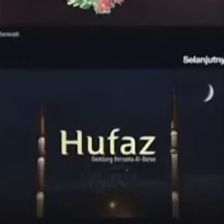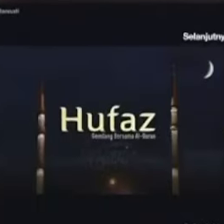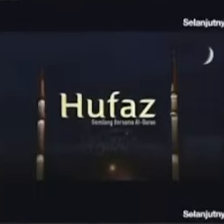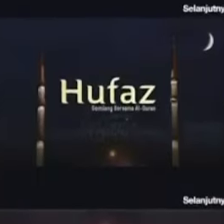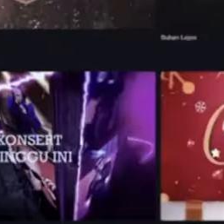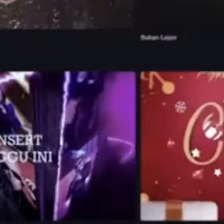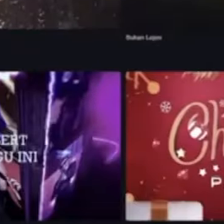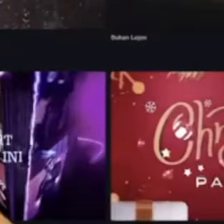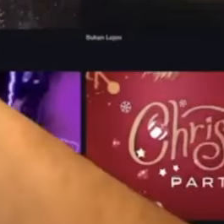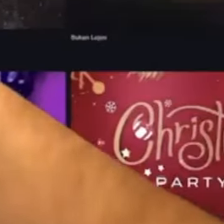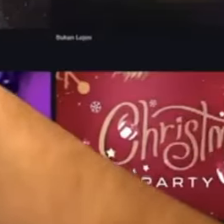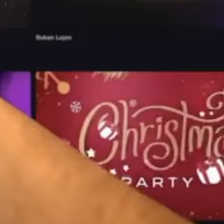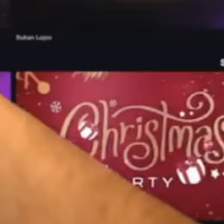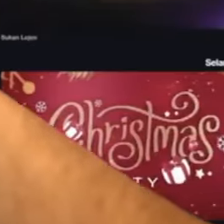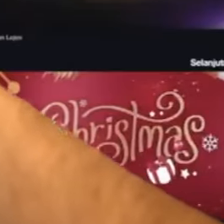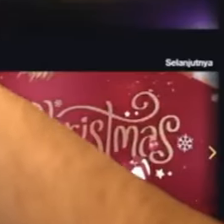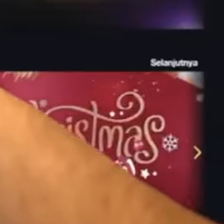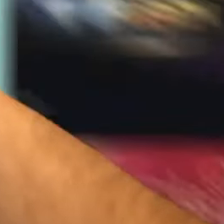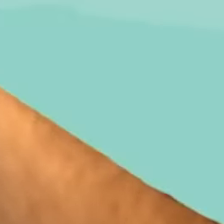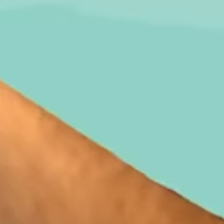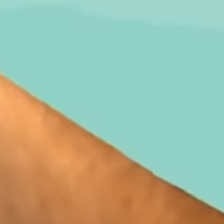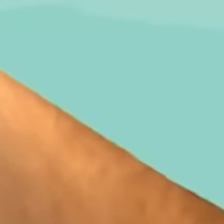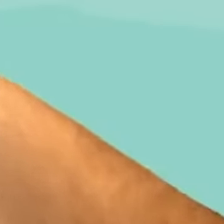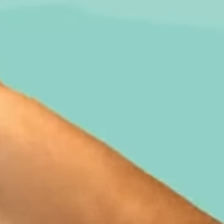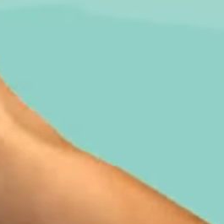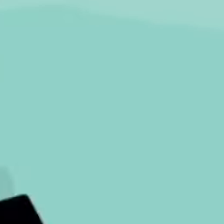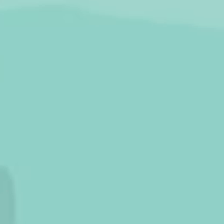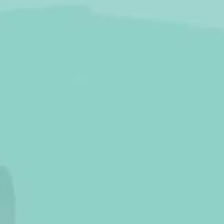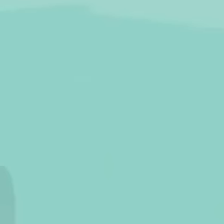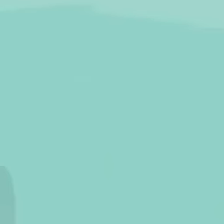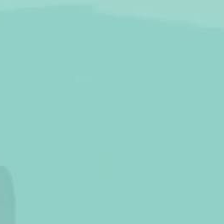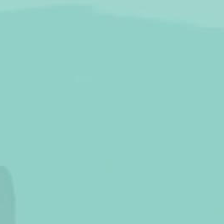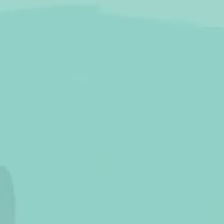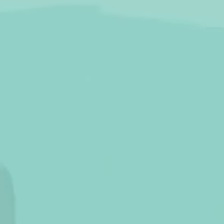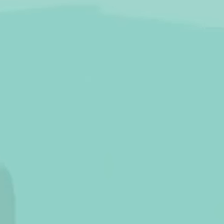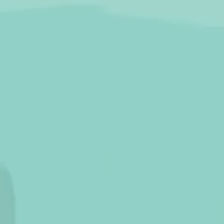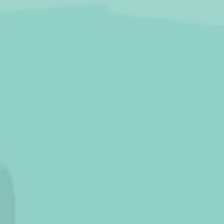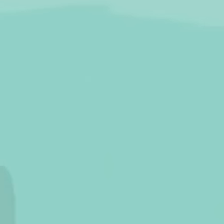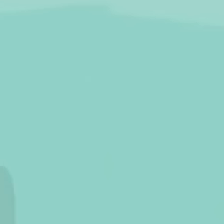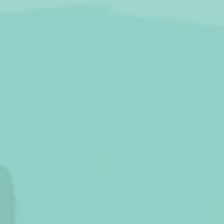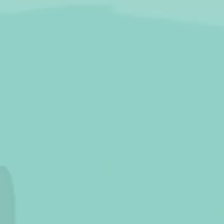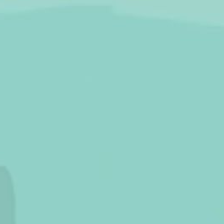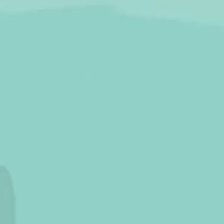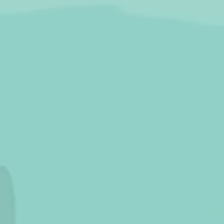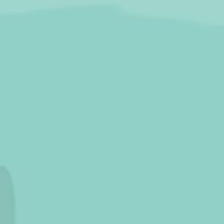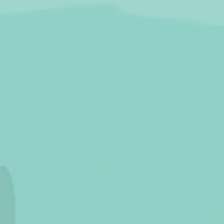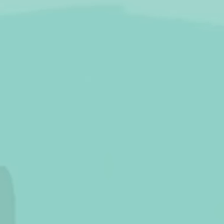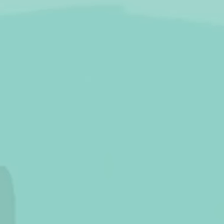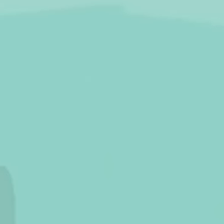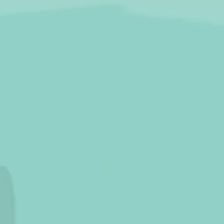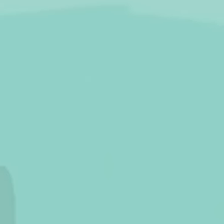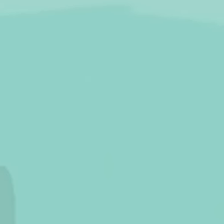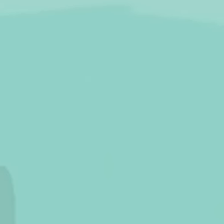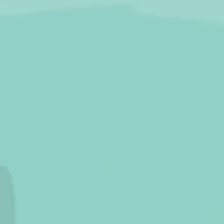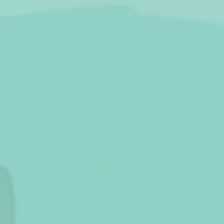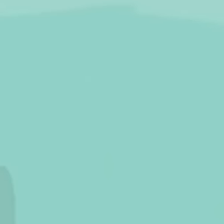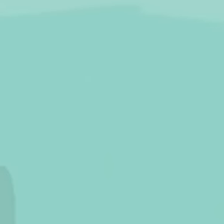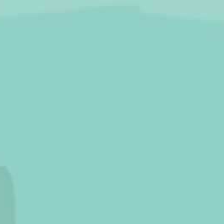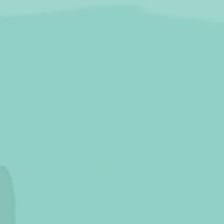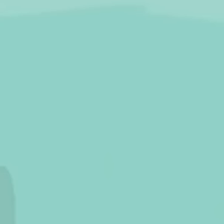Terlepas dari siaran program-program menarik di RTM, jom saksikan semuanya di RTM Click.